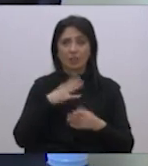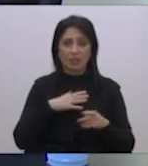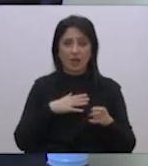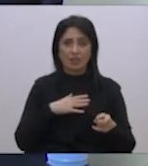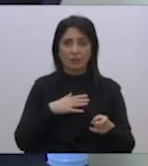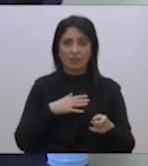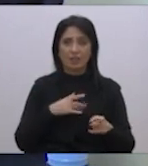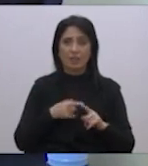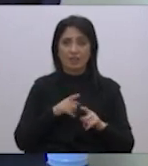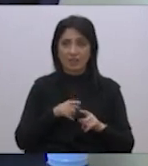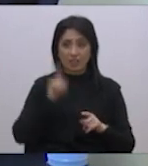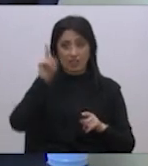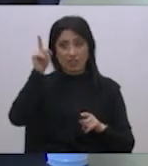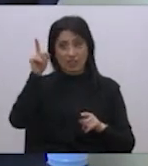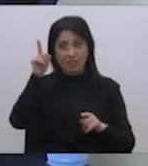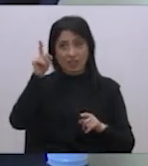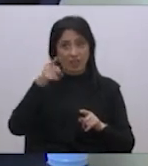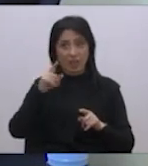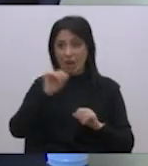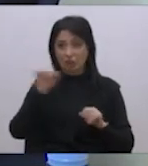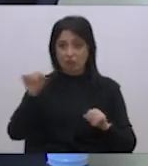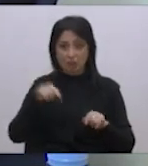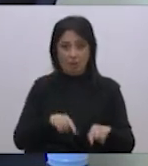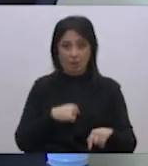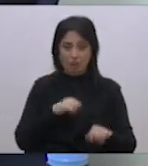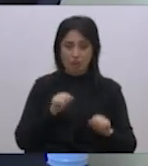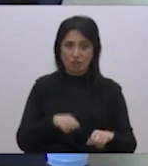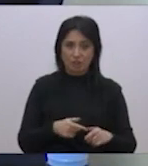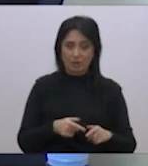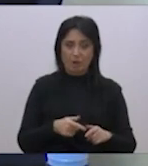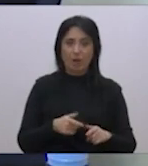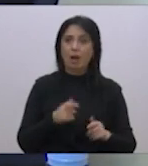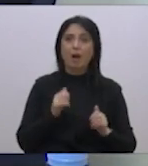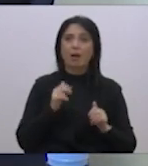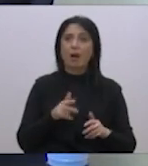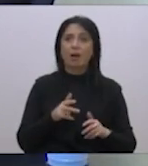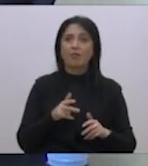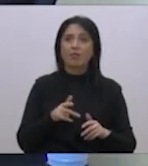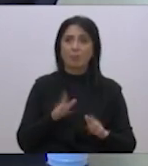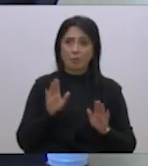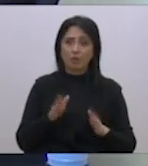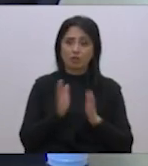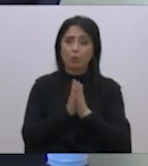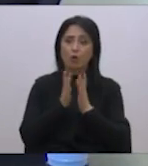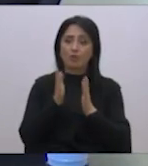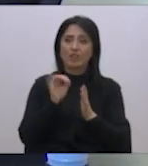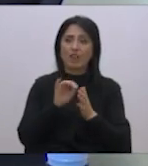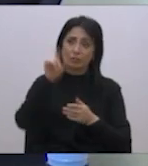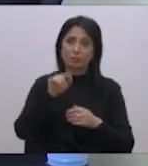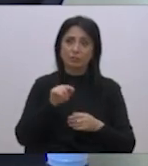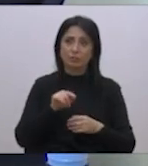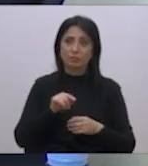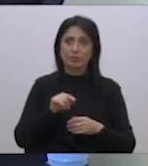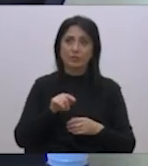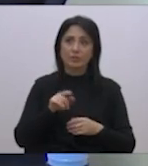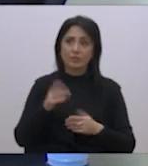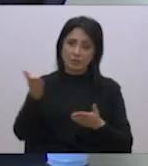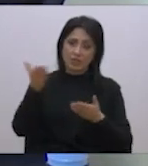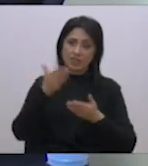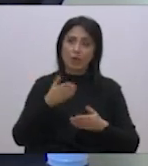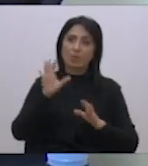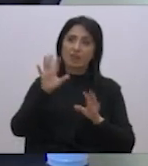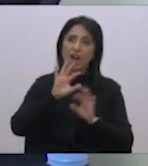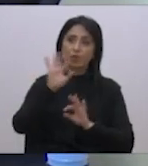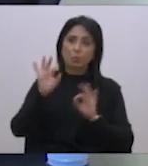cartoloși, se ic es arșei de la, cuentan eșei de la. Pare mașină, mult hoa, ce în Eurocaș și Srum, dar mă gândit că în